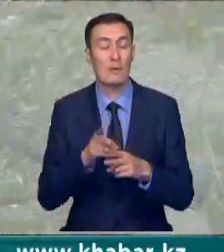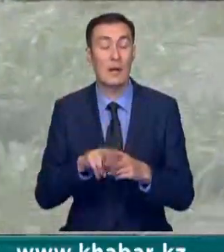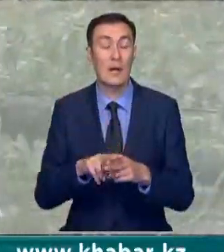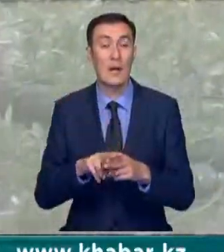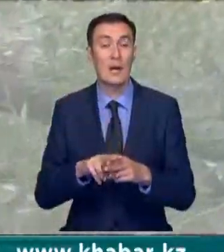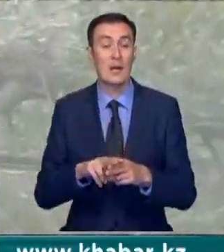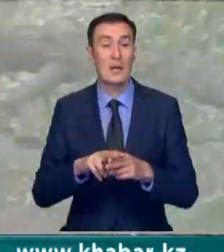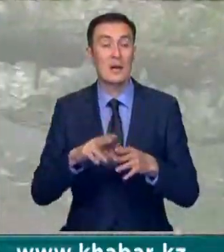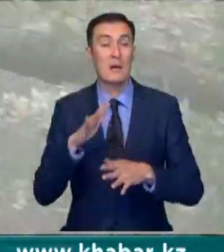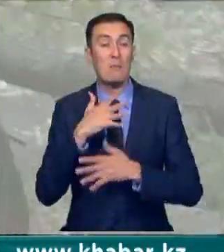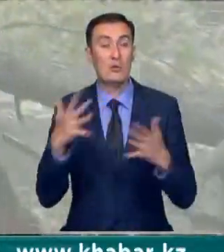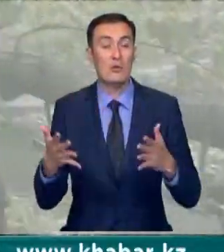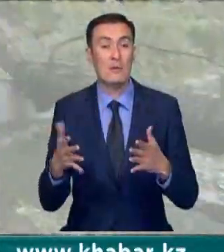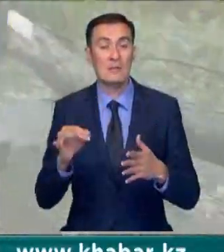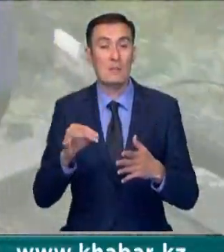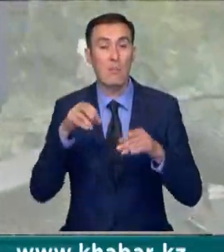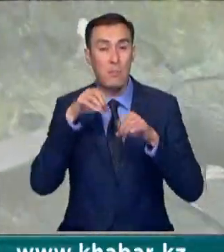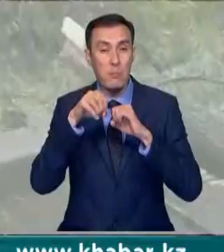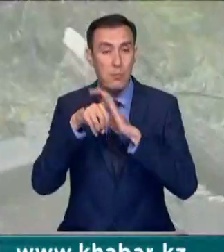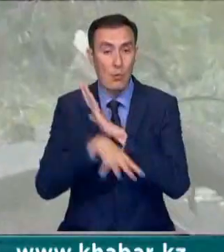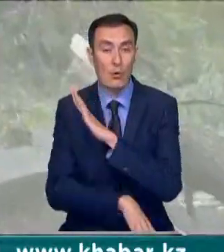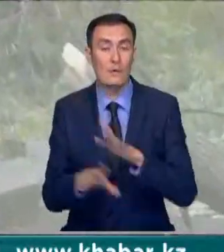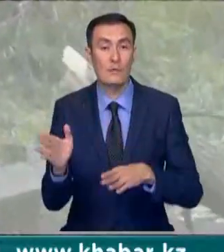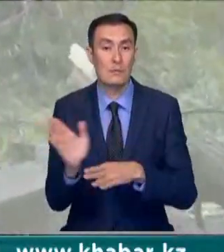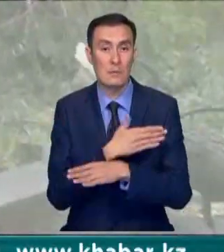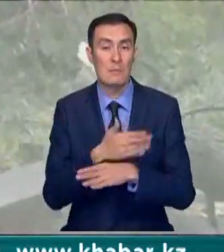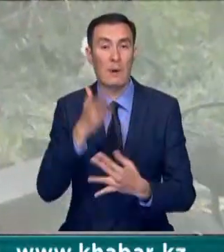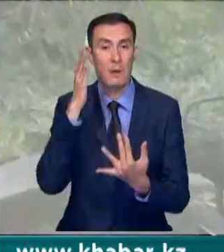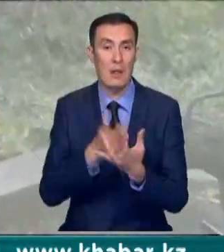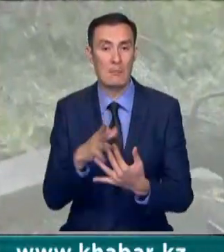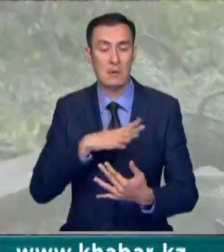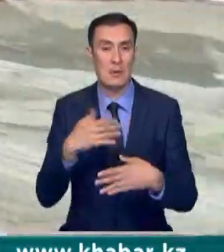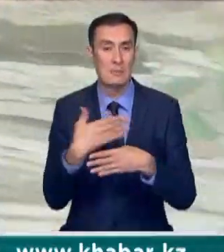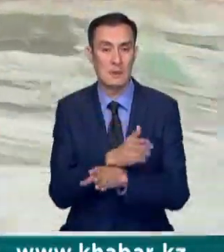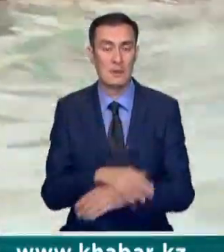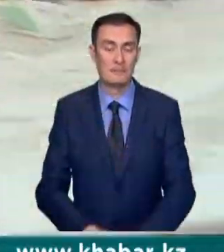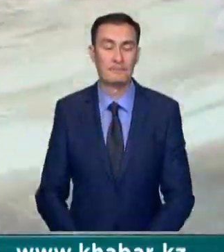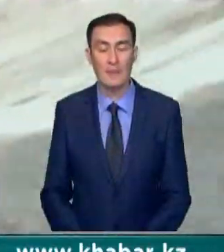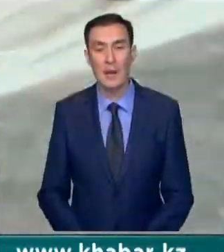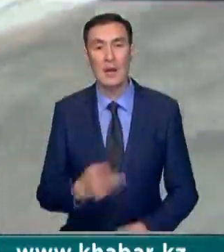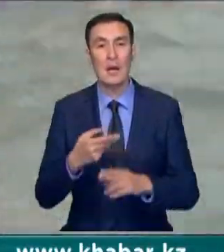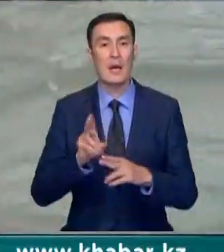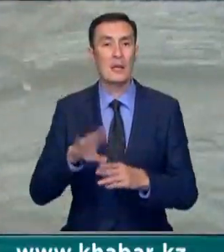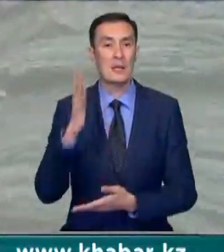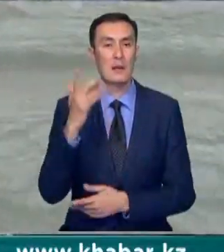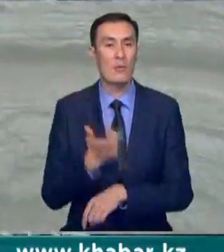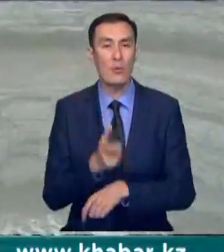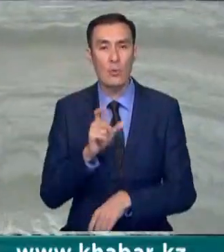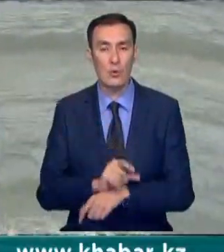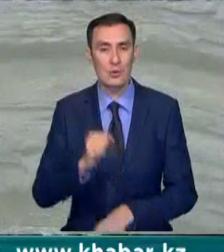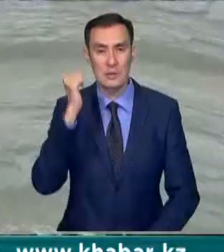Многолетнюю иву вырвала прямо с корнями и разделила на две части. Это дерево очень